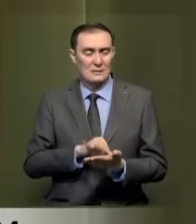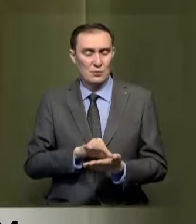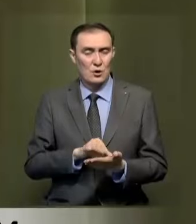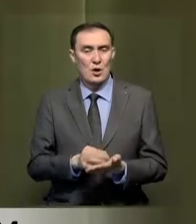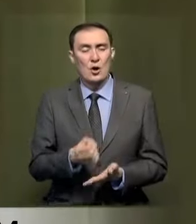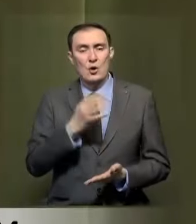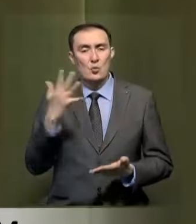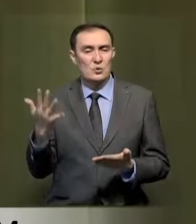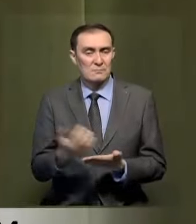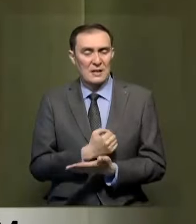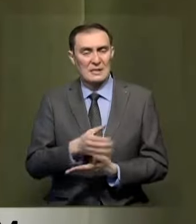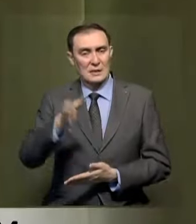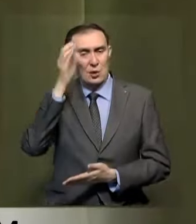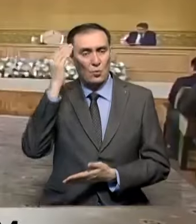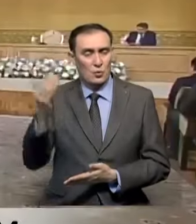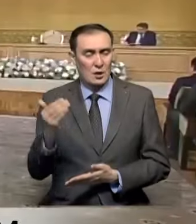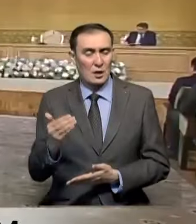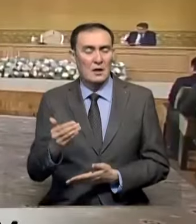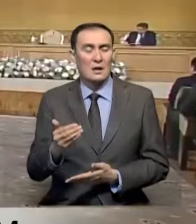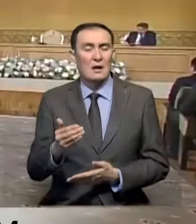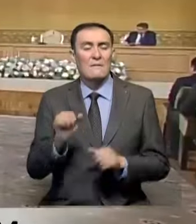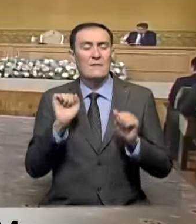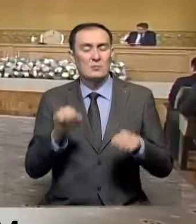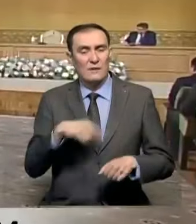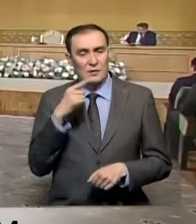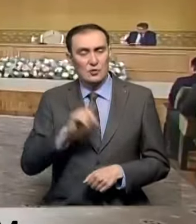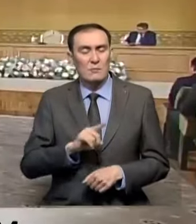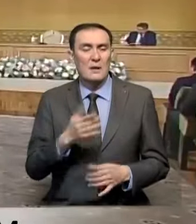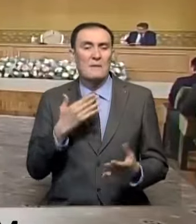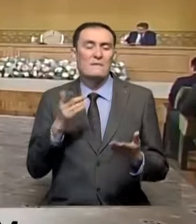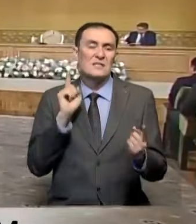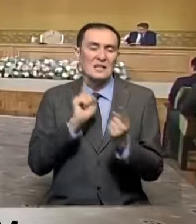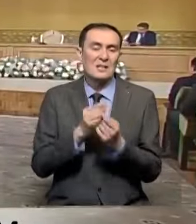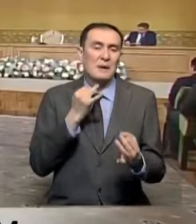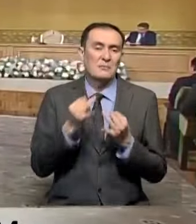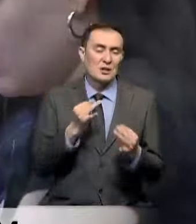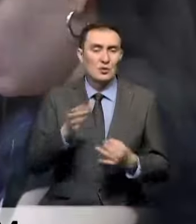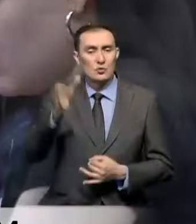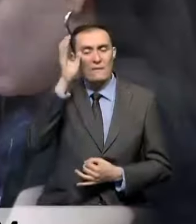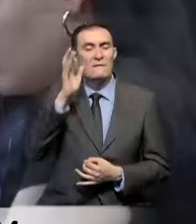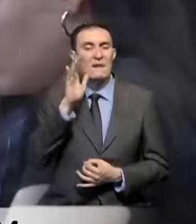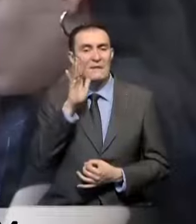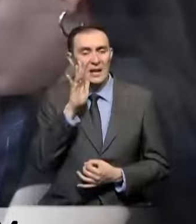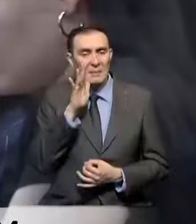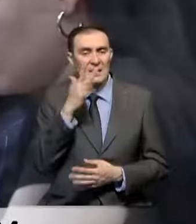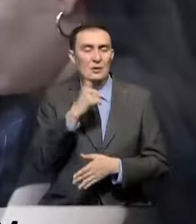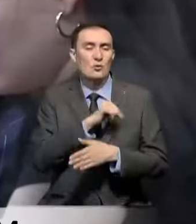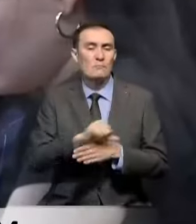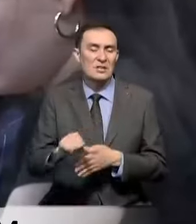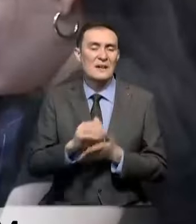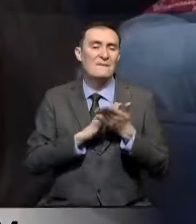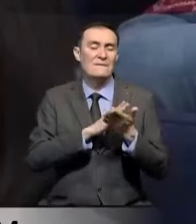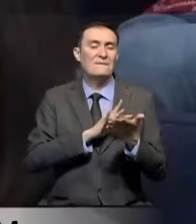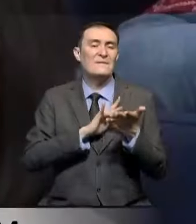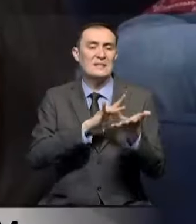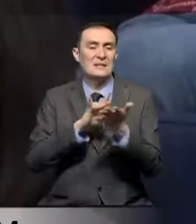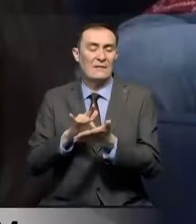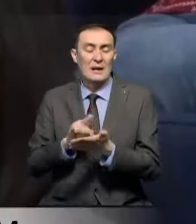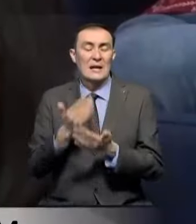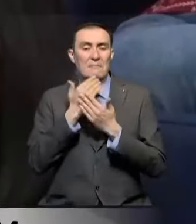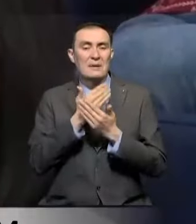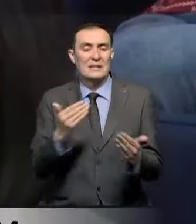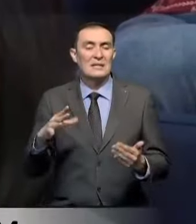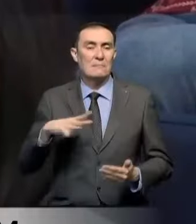Успех за наукой комар Тукаев не упускает возможности пообщаться с учёными даже во время зарубежных визитов один из